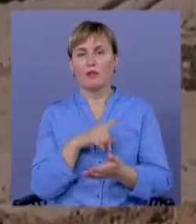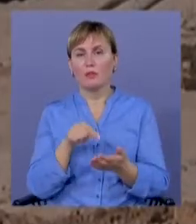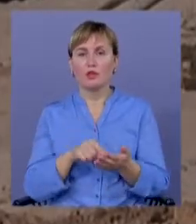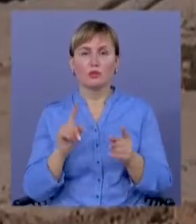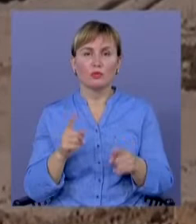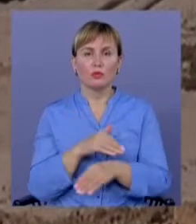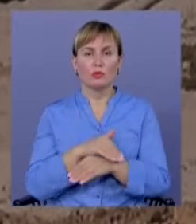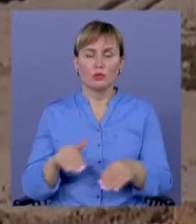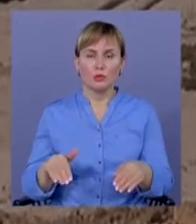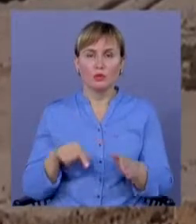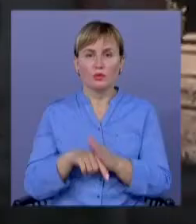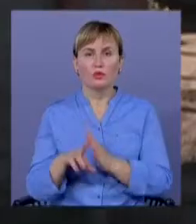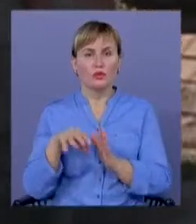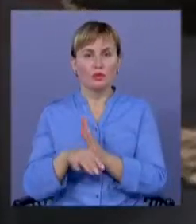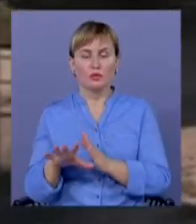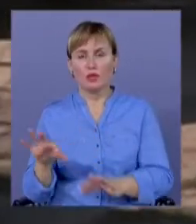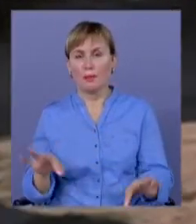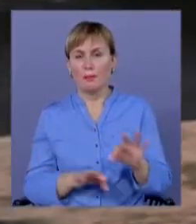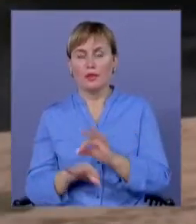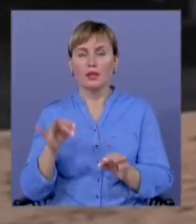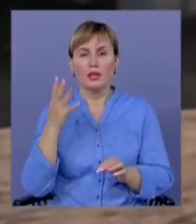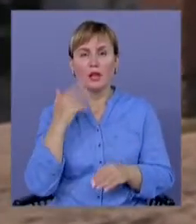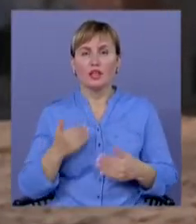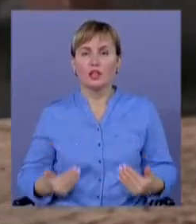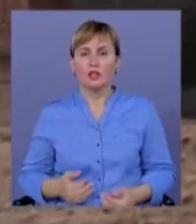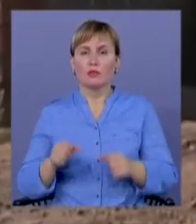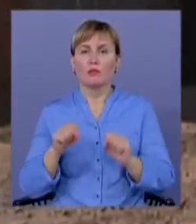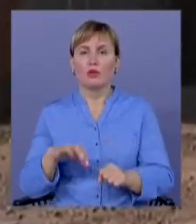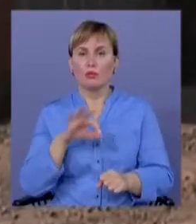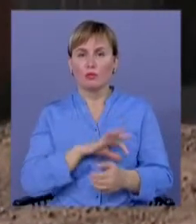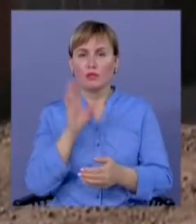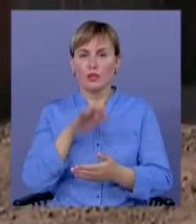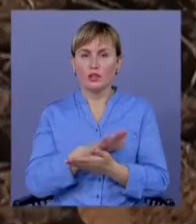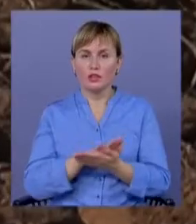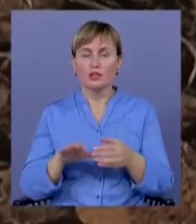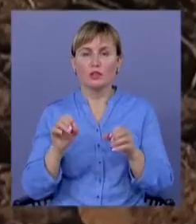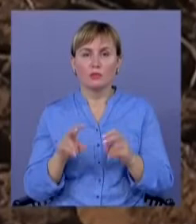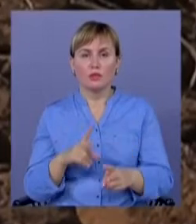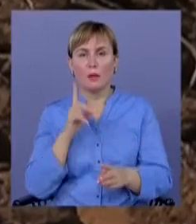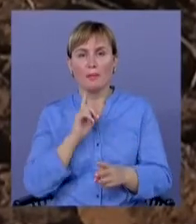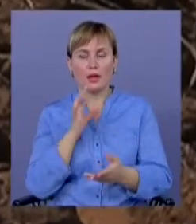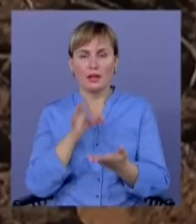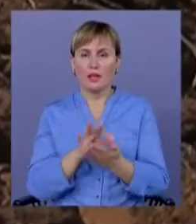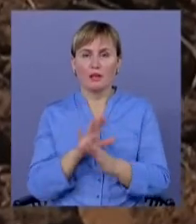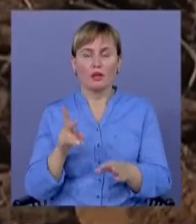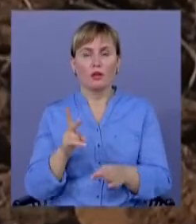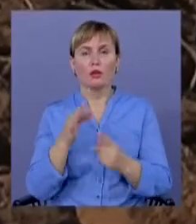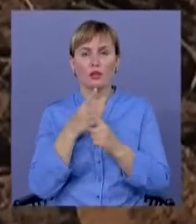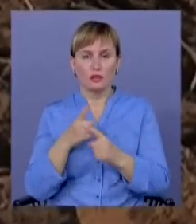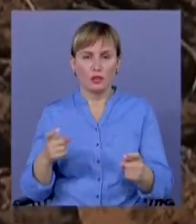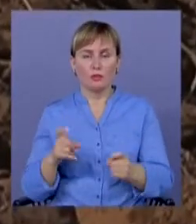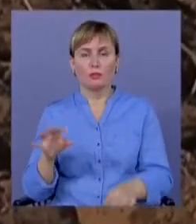почему улицу Мангалекель не включили в проект и когда жители смогут пользоваться чистой водой, специалисты пока не ответили, но сообщили,